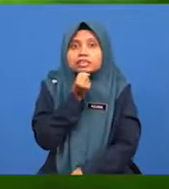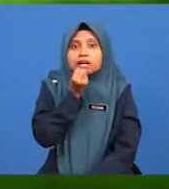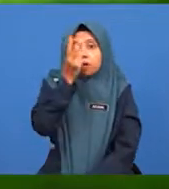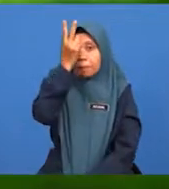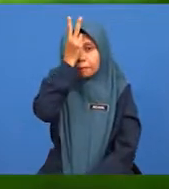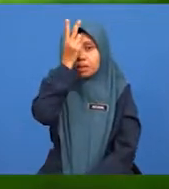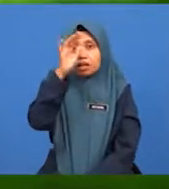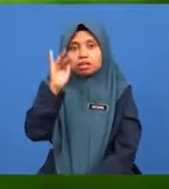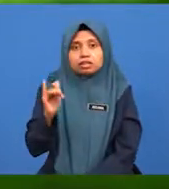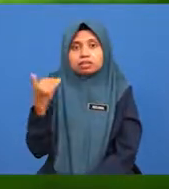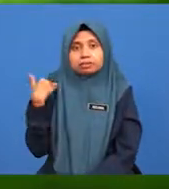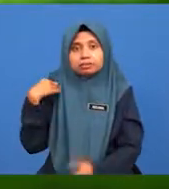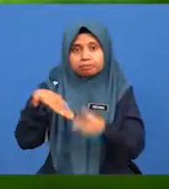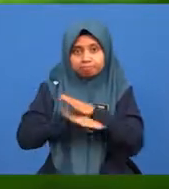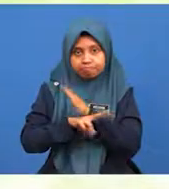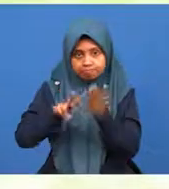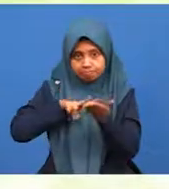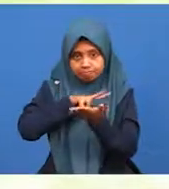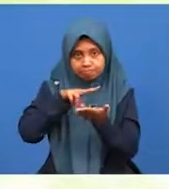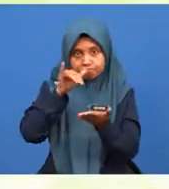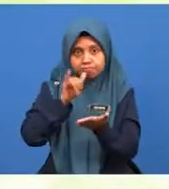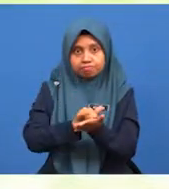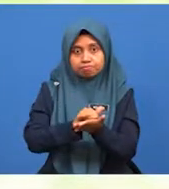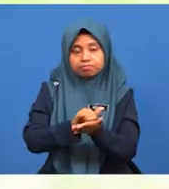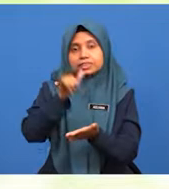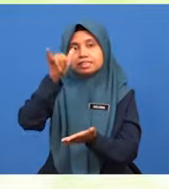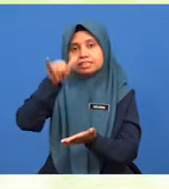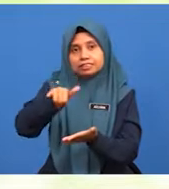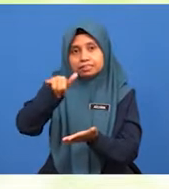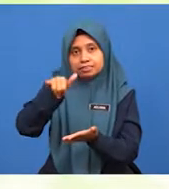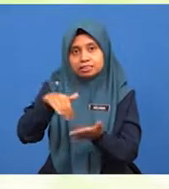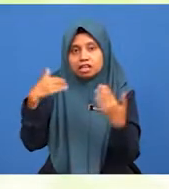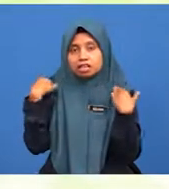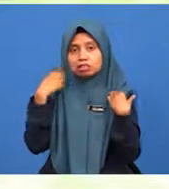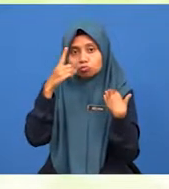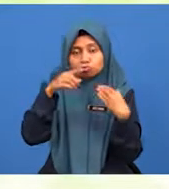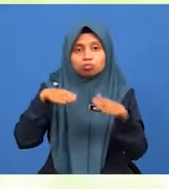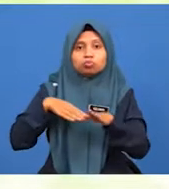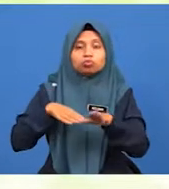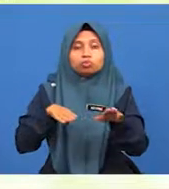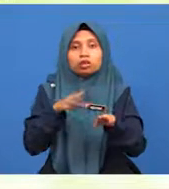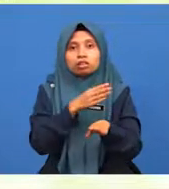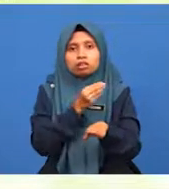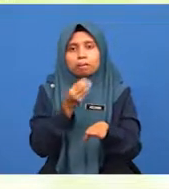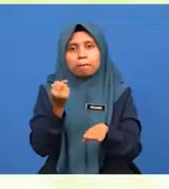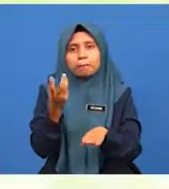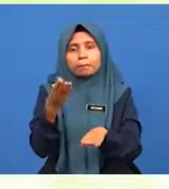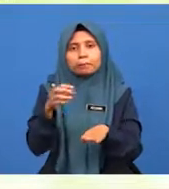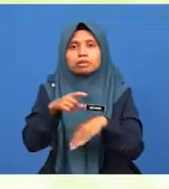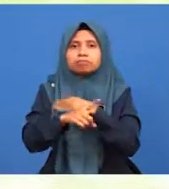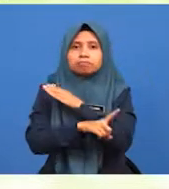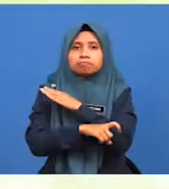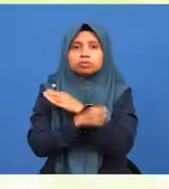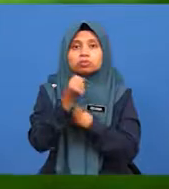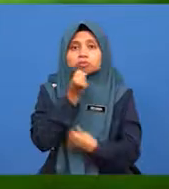di dalam klip video itu? Ya, ada satu sungai dan beberapa ekor kambing.